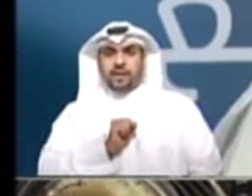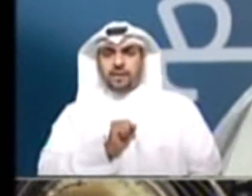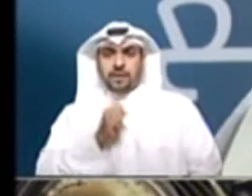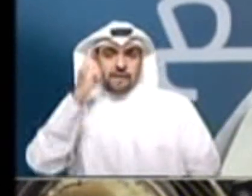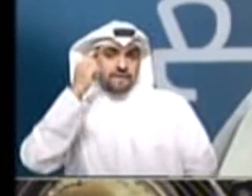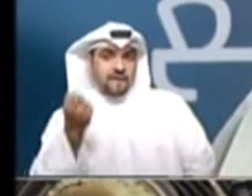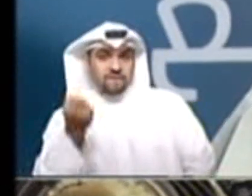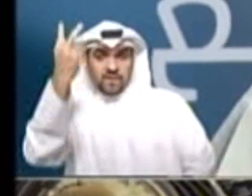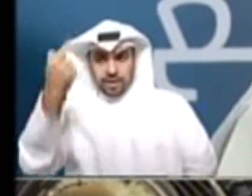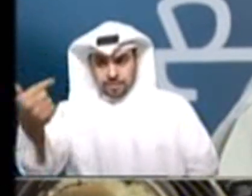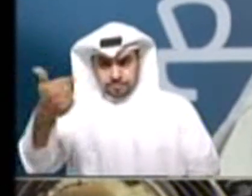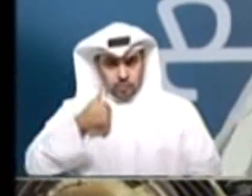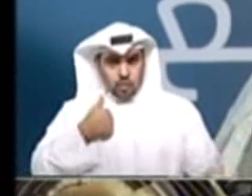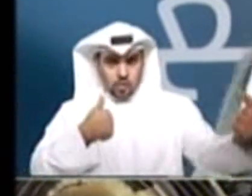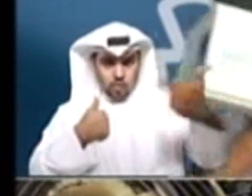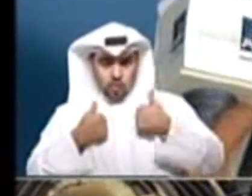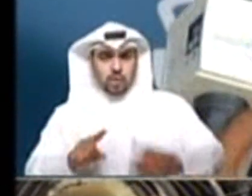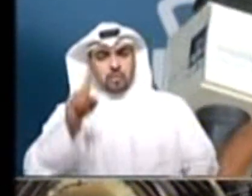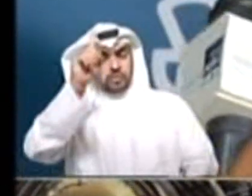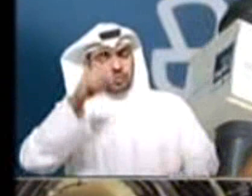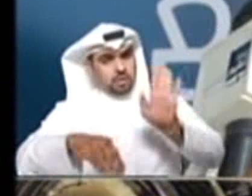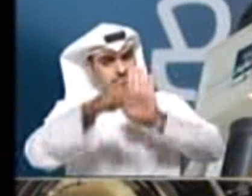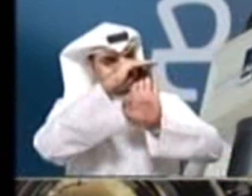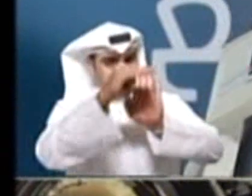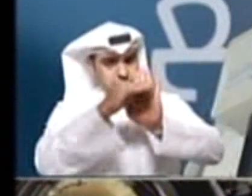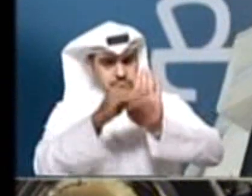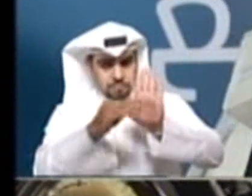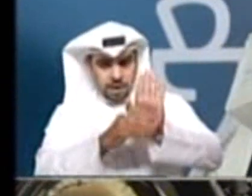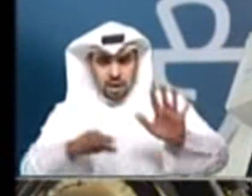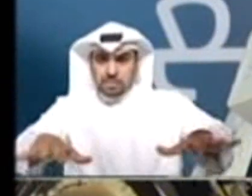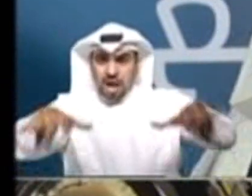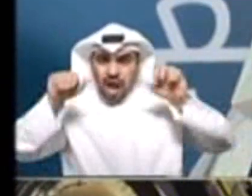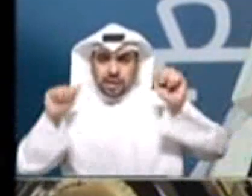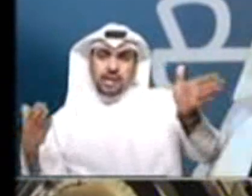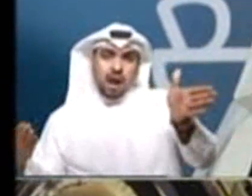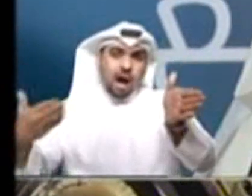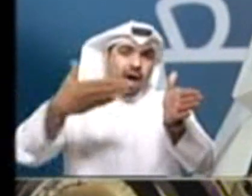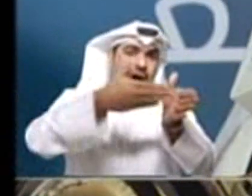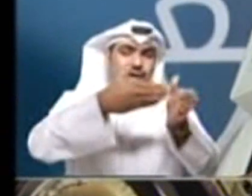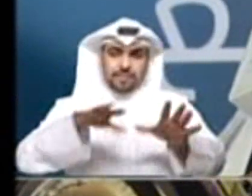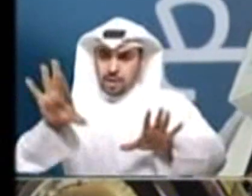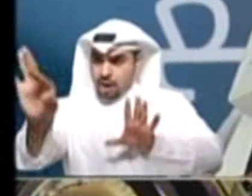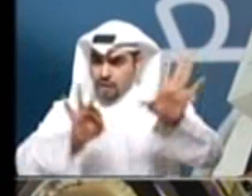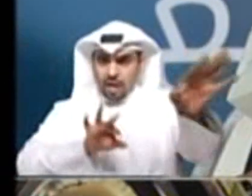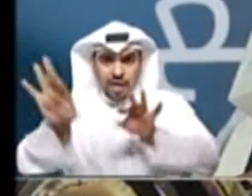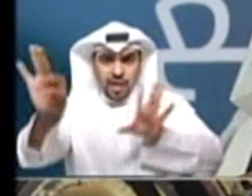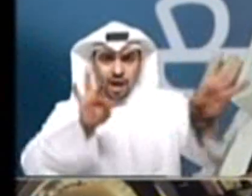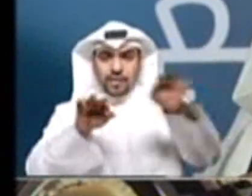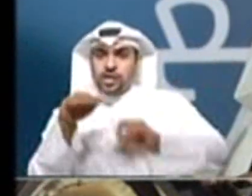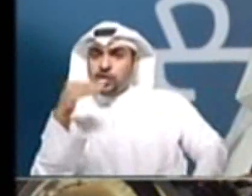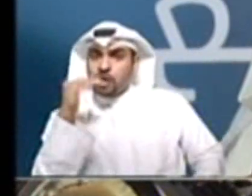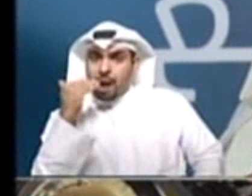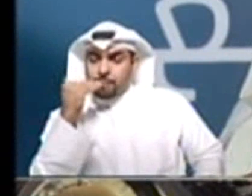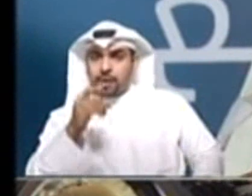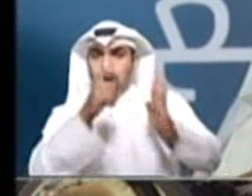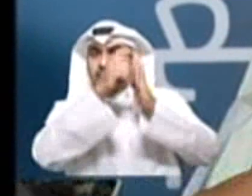واليه معينه يتم تقديمه. في حال تم اختيار مجموعه او عدد كبير من الشباب انطبقت عليهم الشروط انه